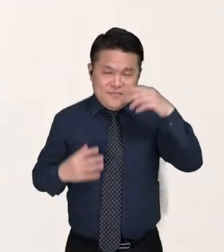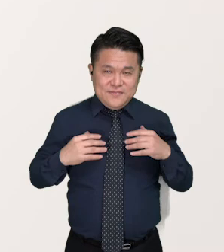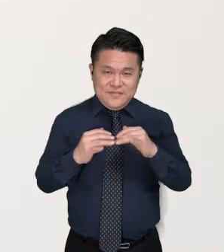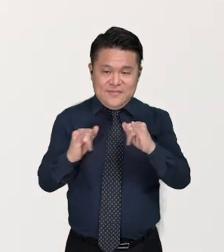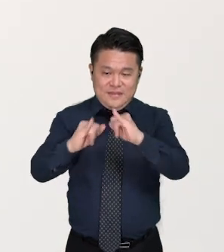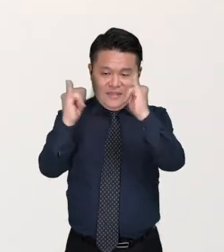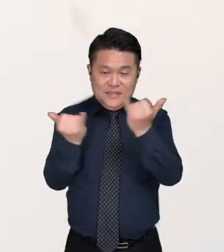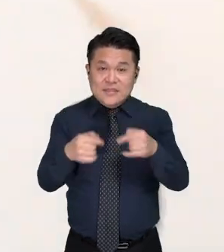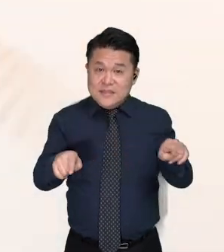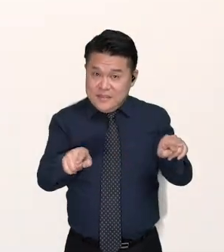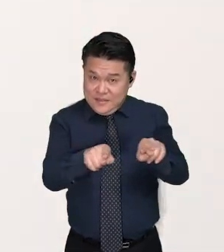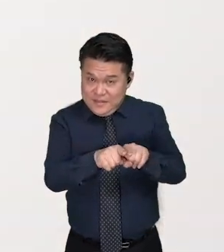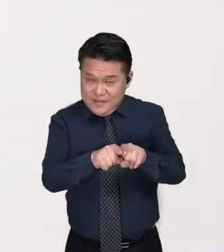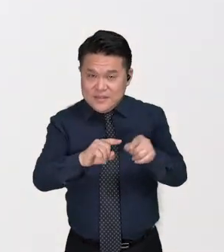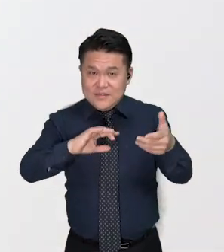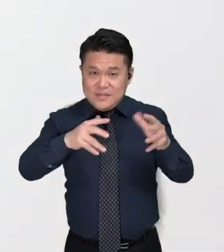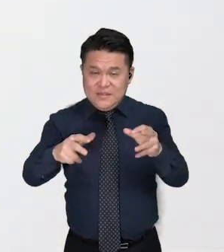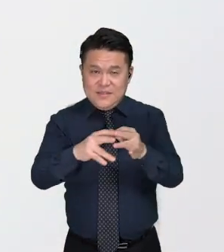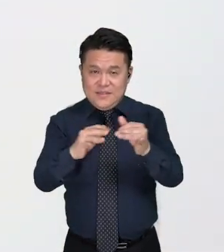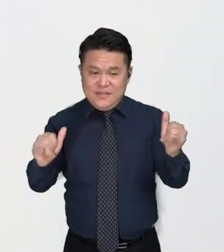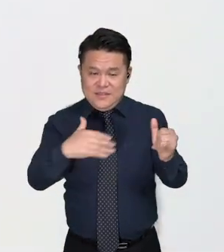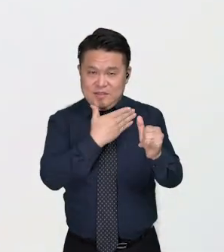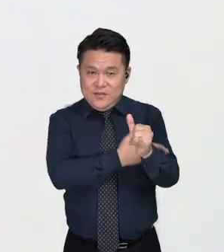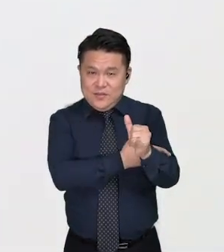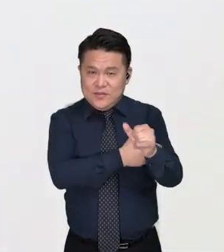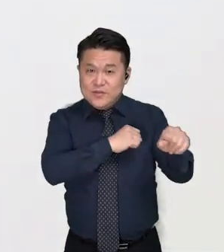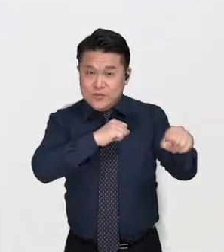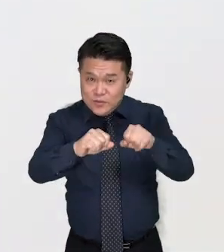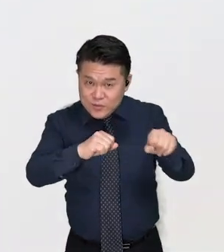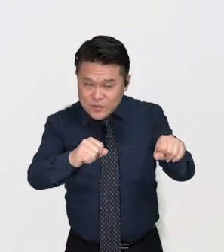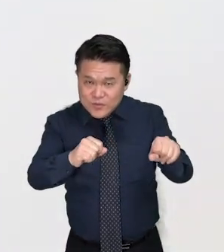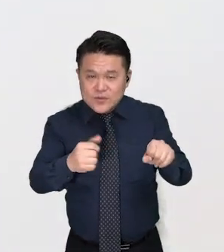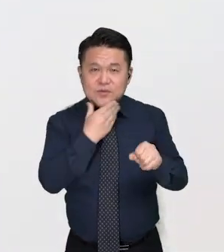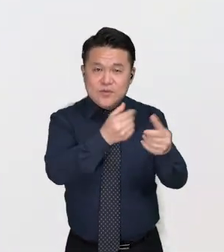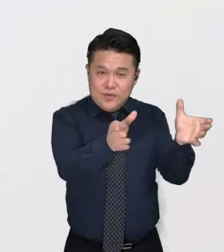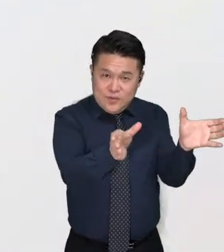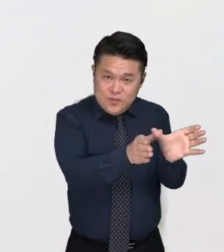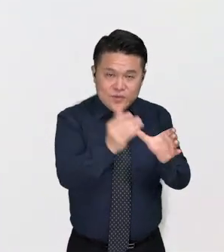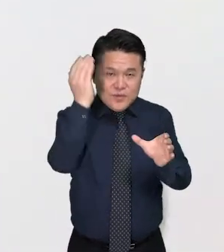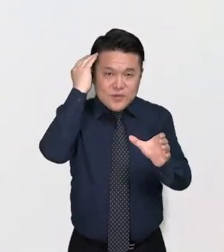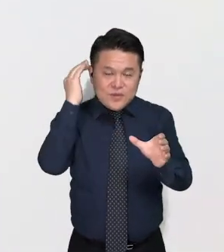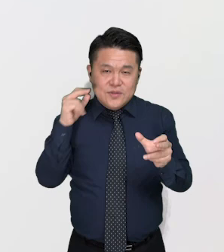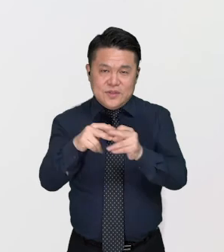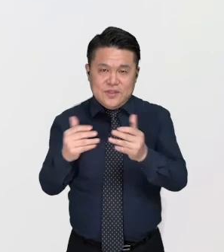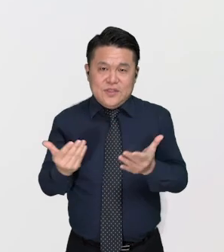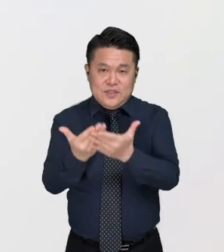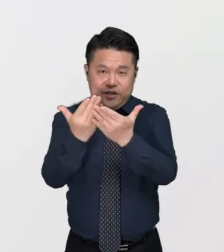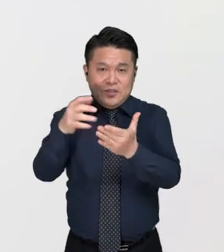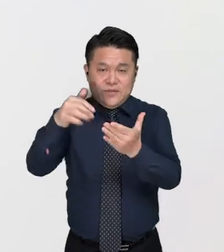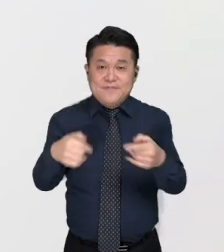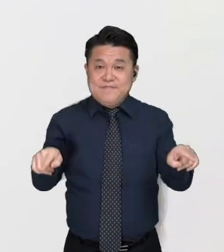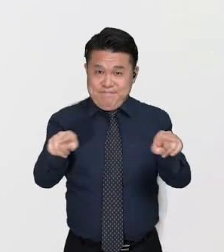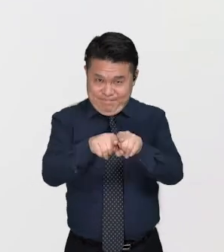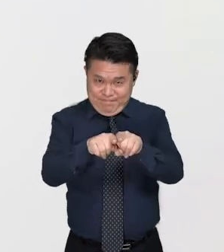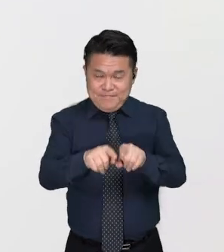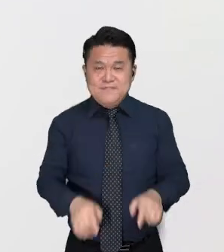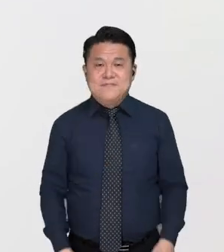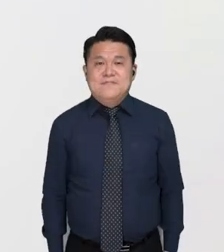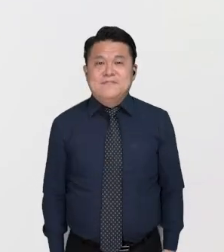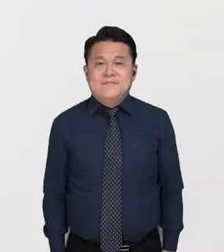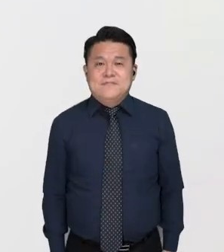정부와 시민사회가 함께하는 세계 장애인 권리 실현, 보건복지부와 한국장애인개발원이 함께합니다.